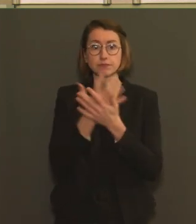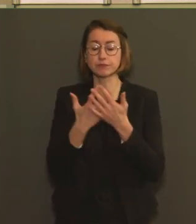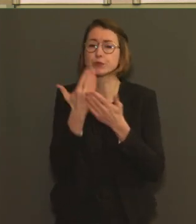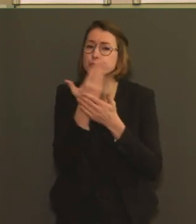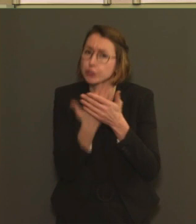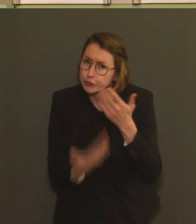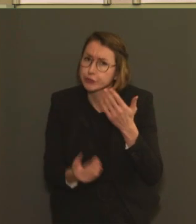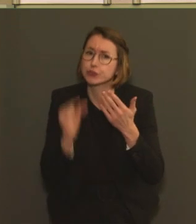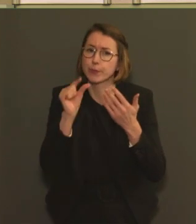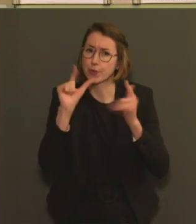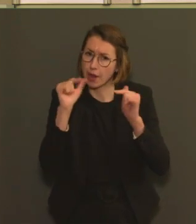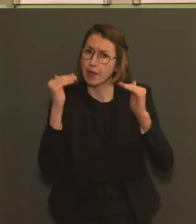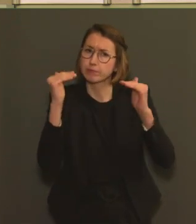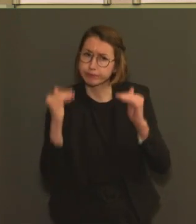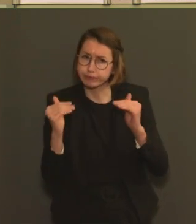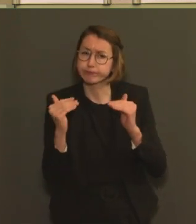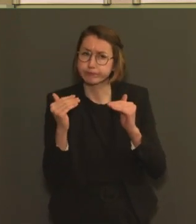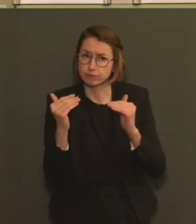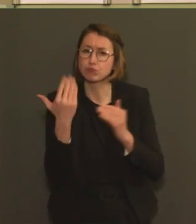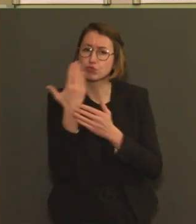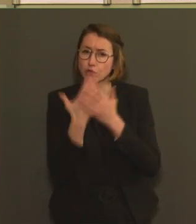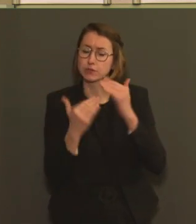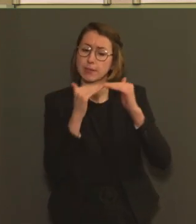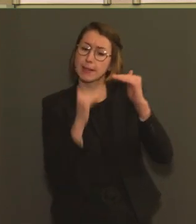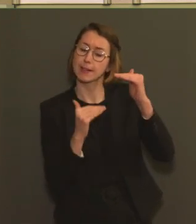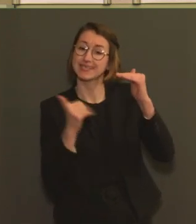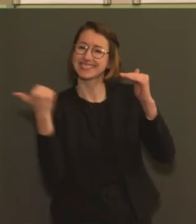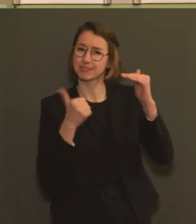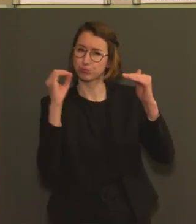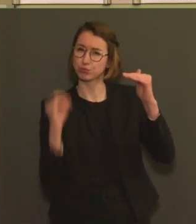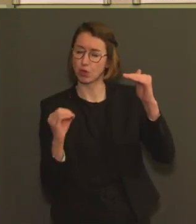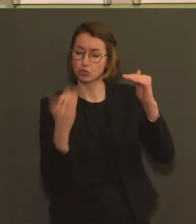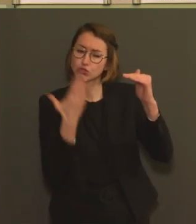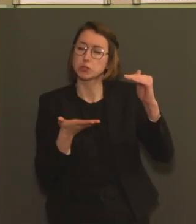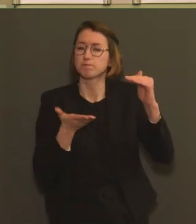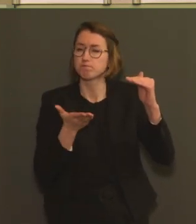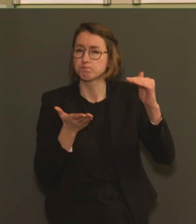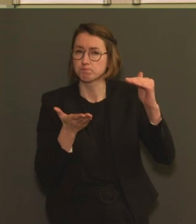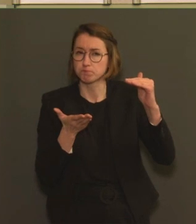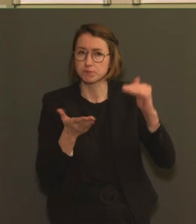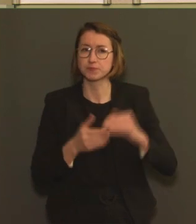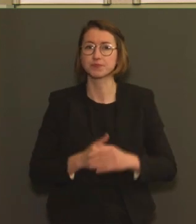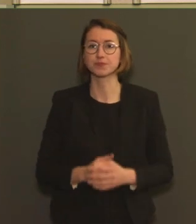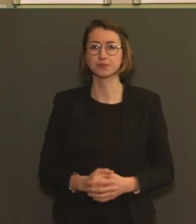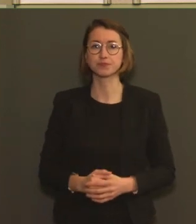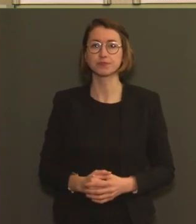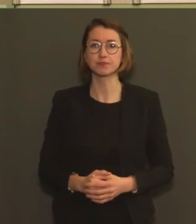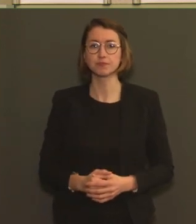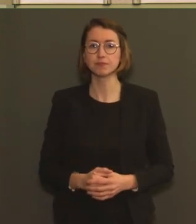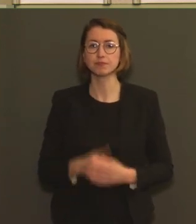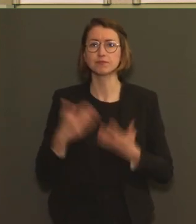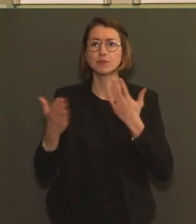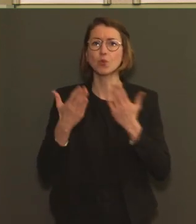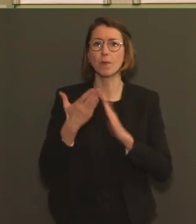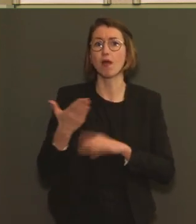de 6%. On a une comparaison là par rapport à une période où nous avions un nombre de cas augmenté, entre autres par le